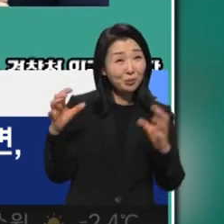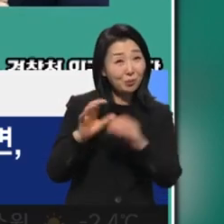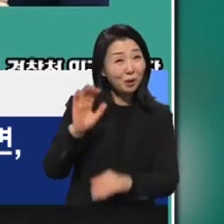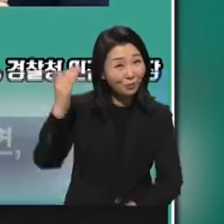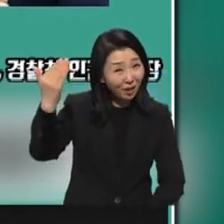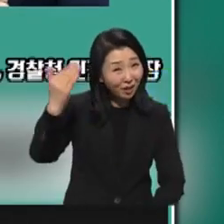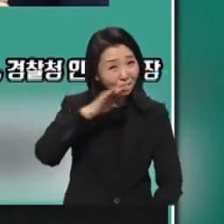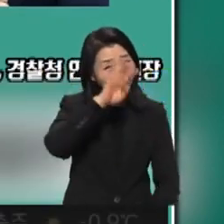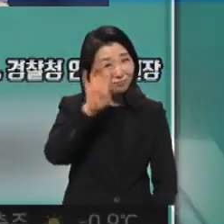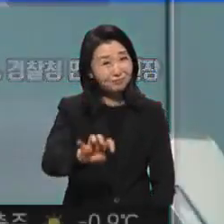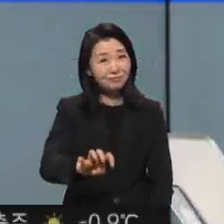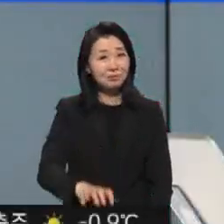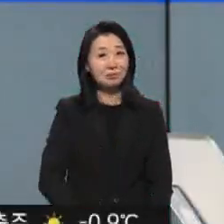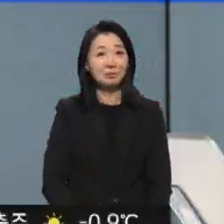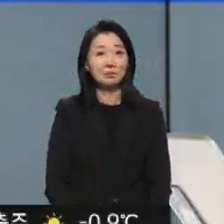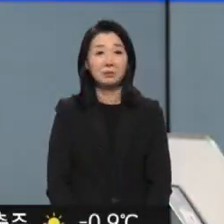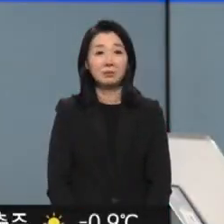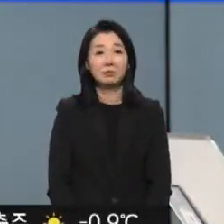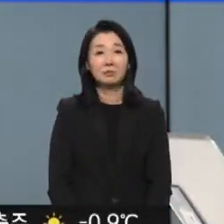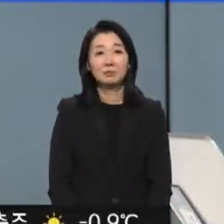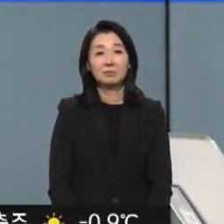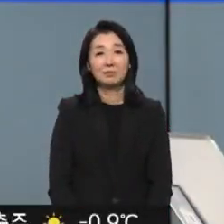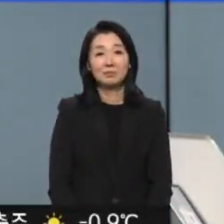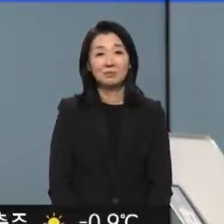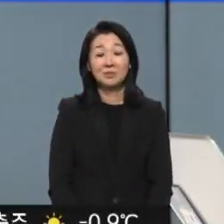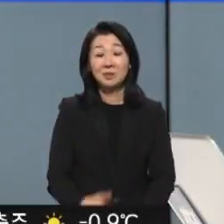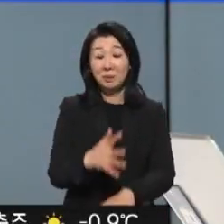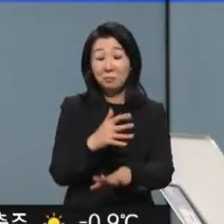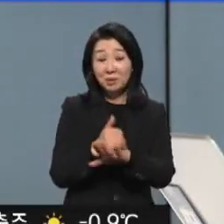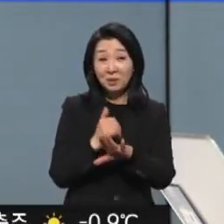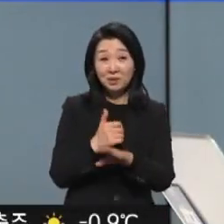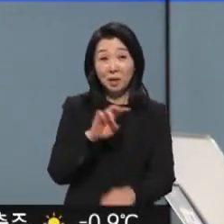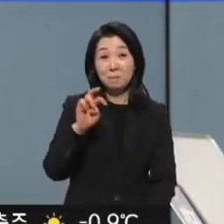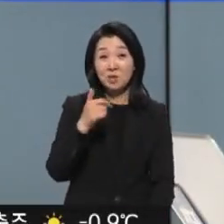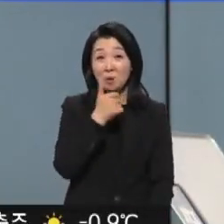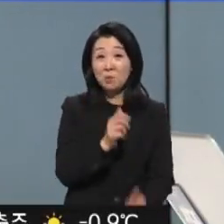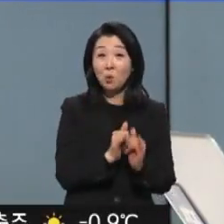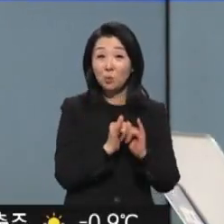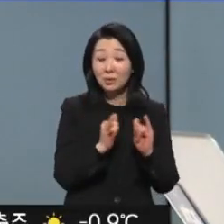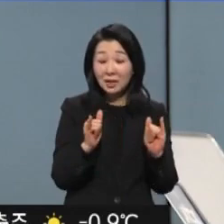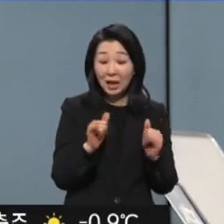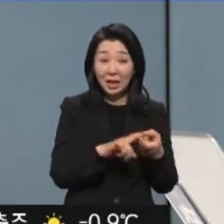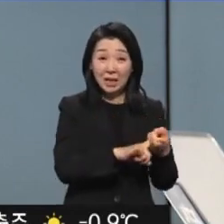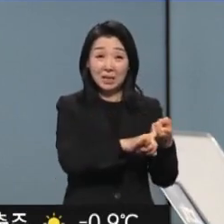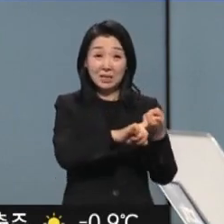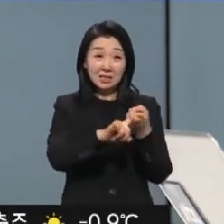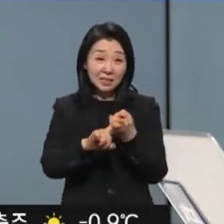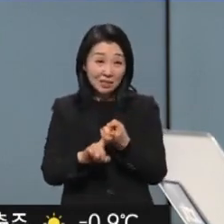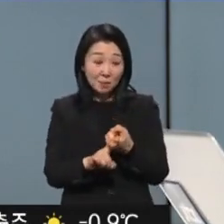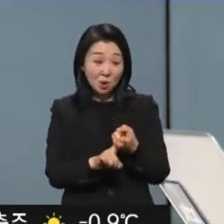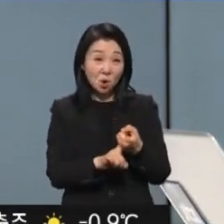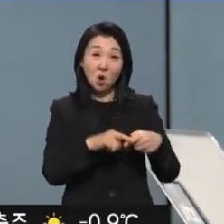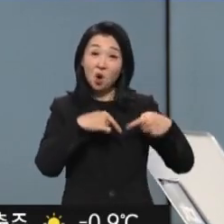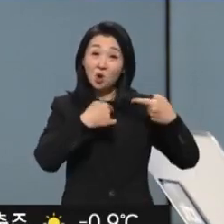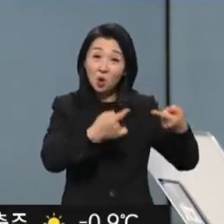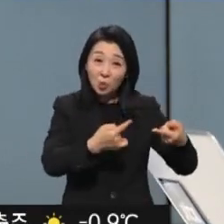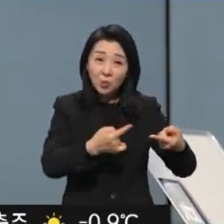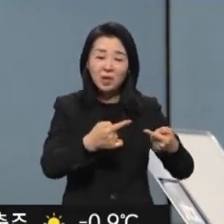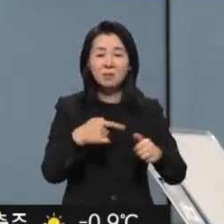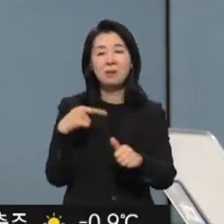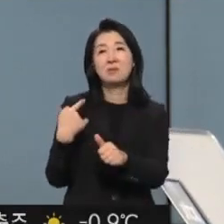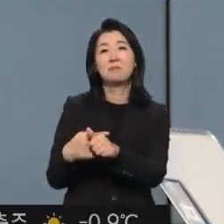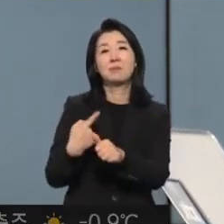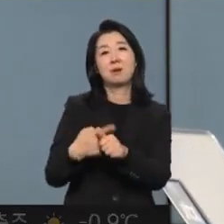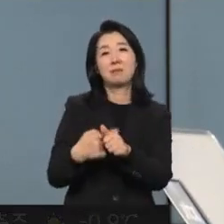되겠습니까? 네, 발제 말미에 민변 얘기가 있었는데요. 민변과 참여연대가 오늘 이번 특별 사면에 대해서